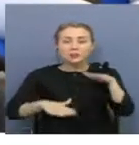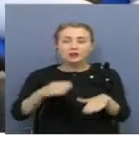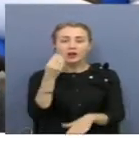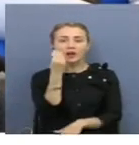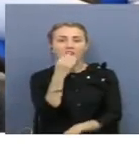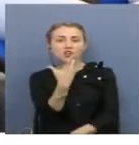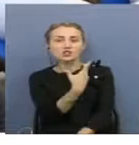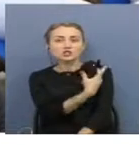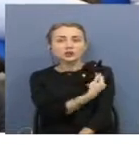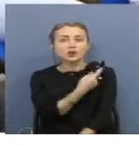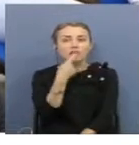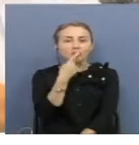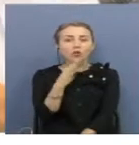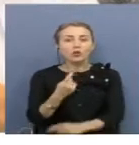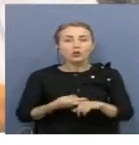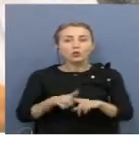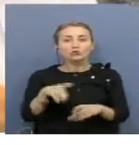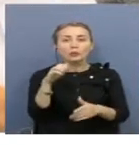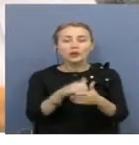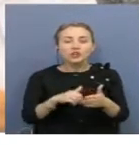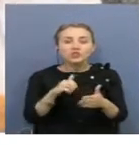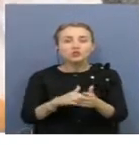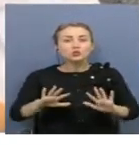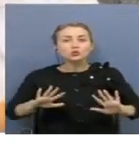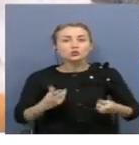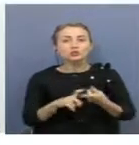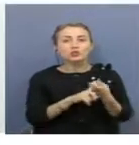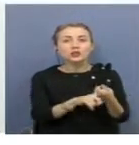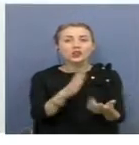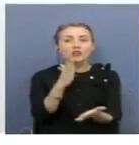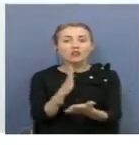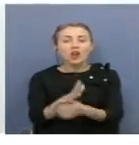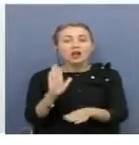Сол себепті карантин аяқталды. Алғанымен жергілікті жерде жұмыс жалғасатын болады.